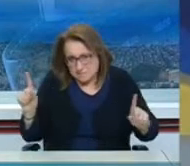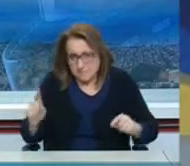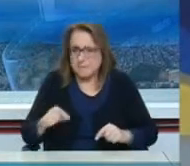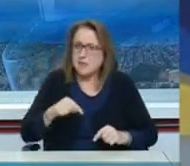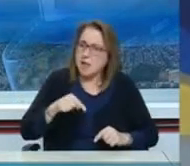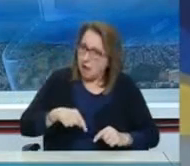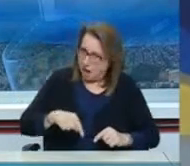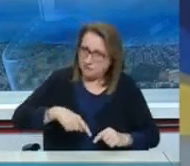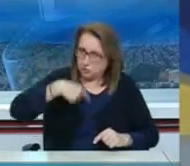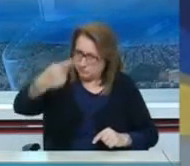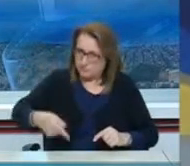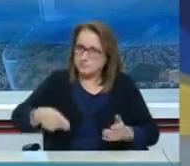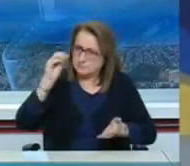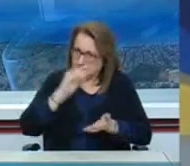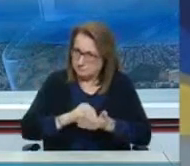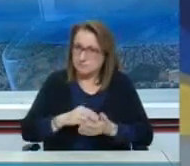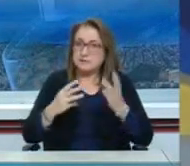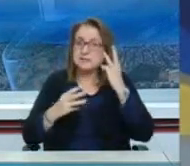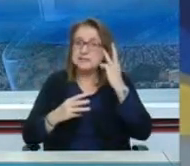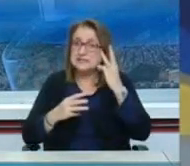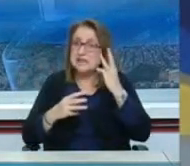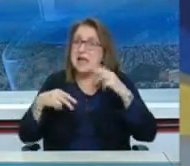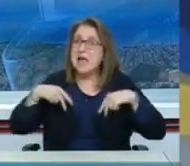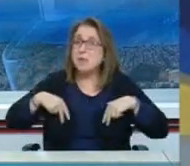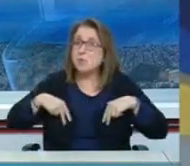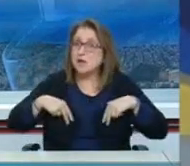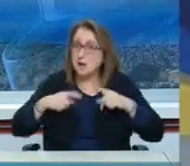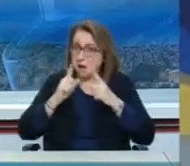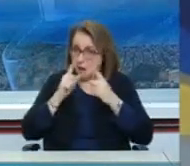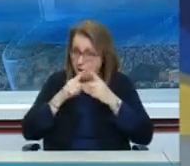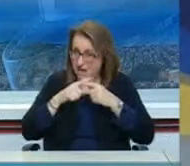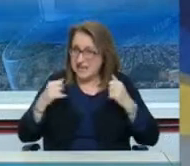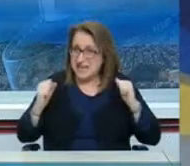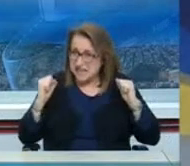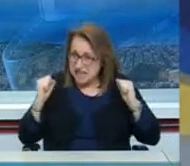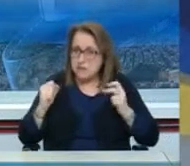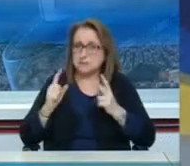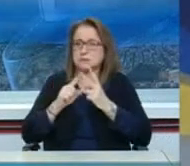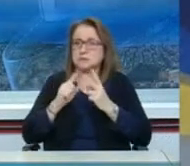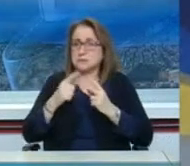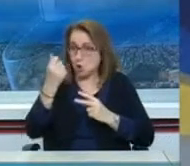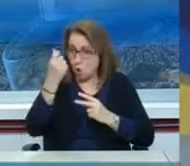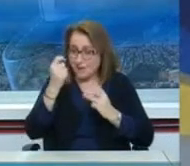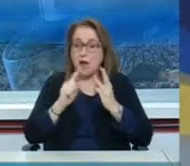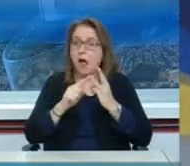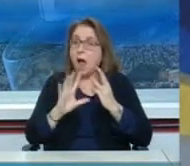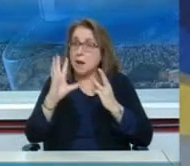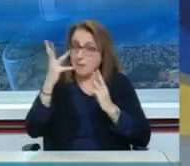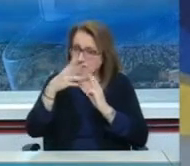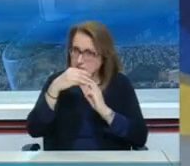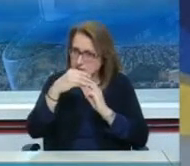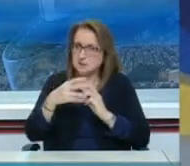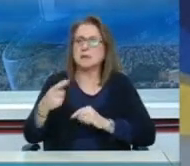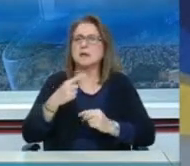δέσμη παρεμβάσεων των τριών συναρμόδιων υπουργείων θα κατατεθούν προς συζήτηση στα αρμόδια